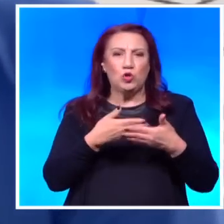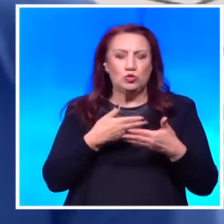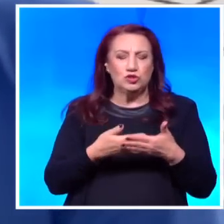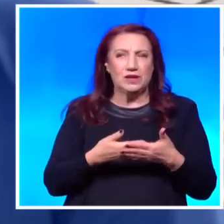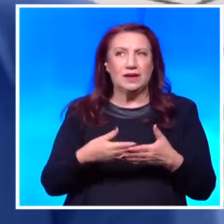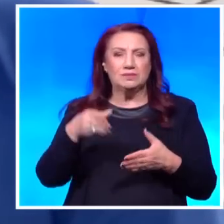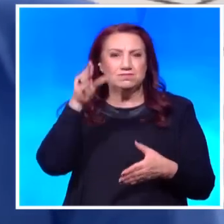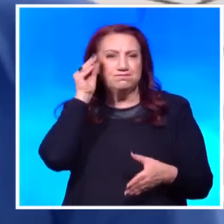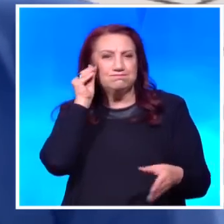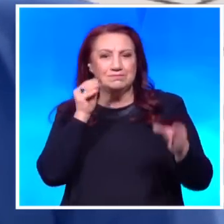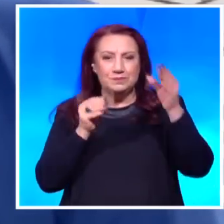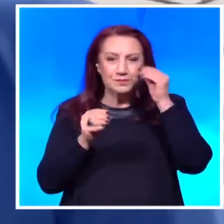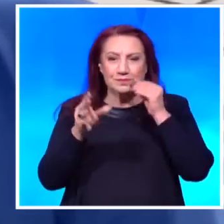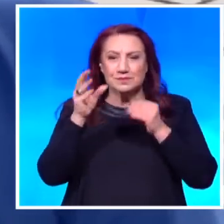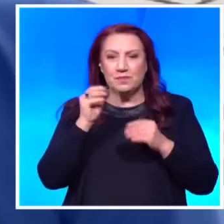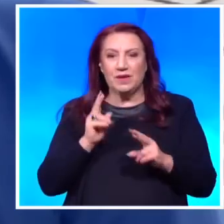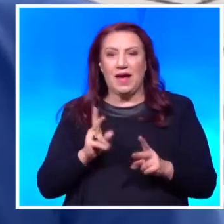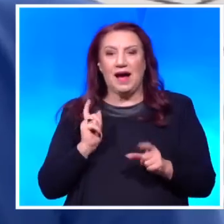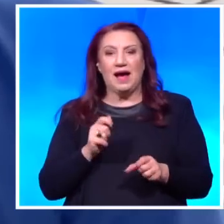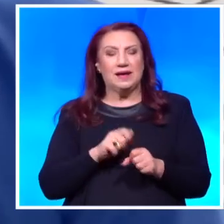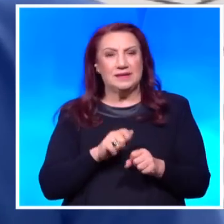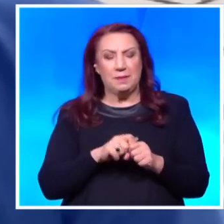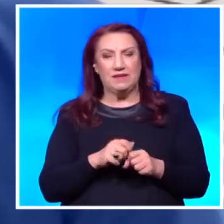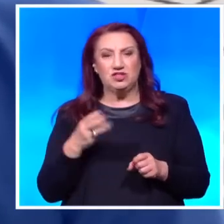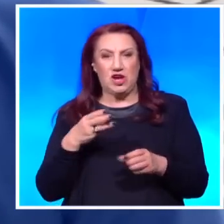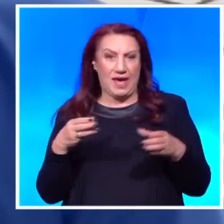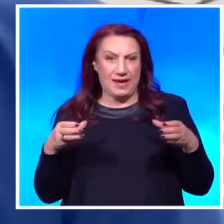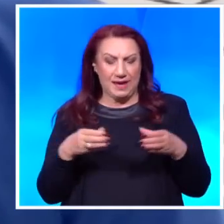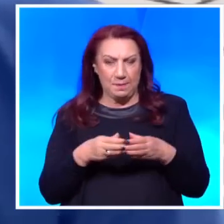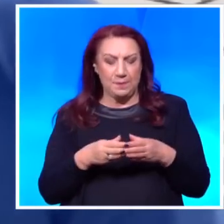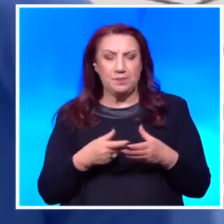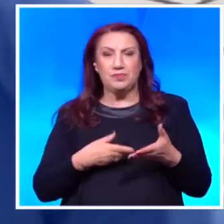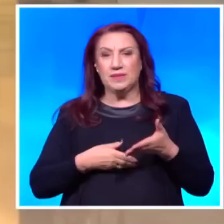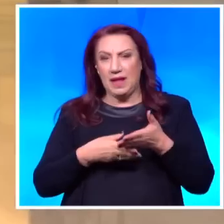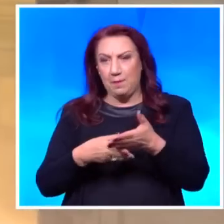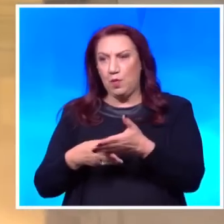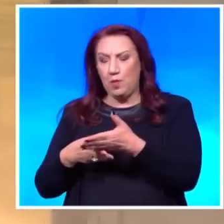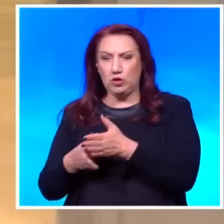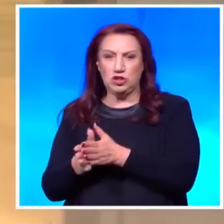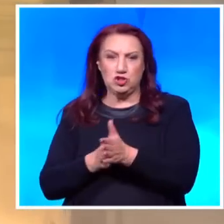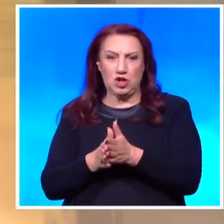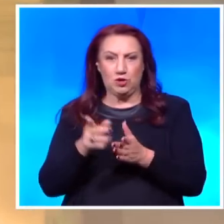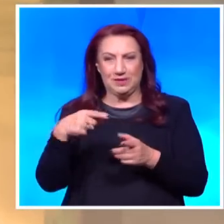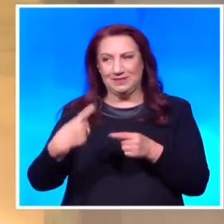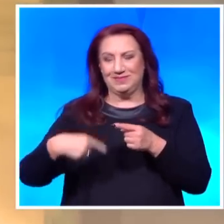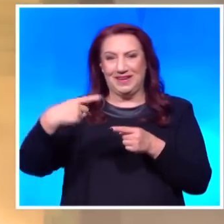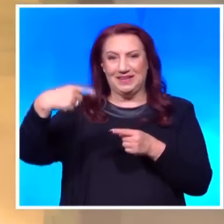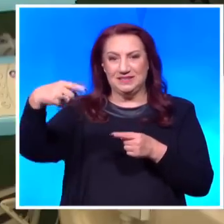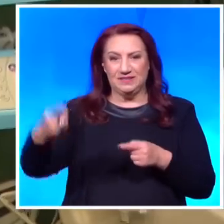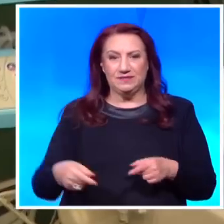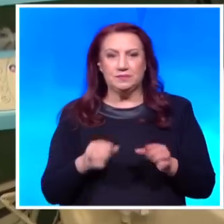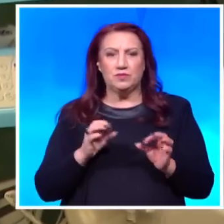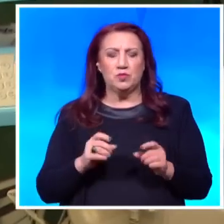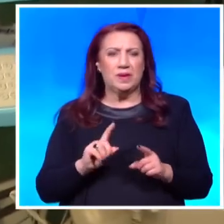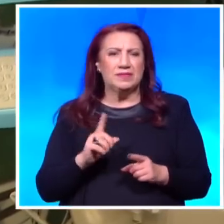да конструираш екип, как да помагаш на хората в техния път на развитие. В момента недостигът на специалисти като